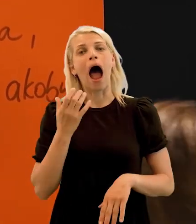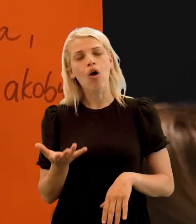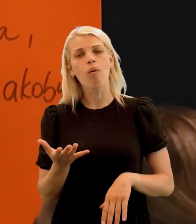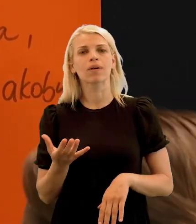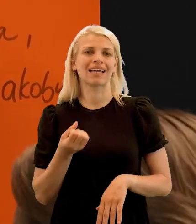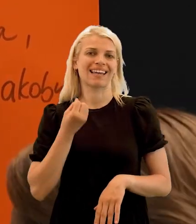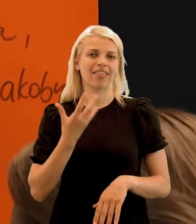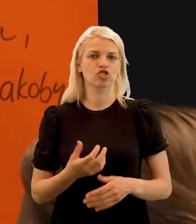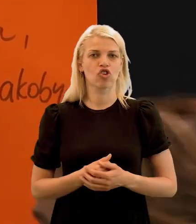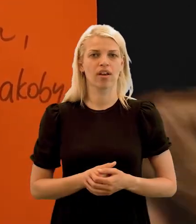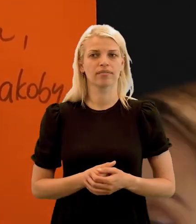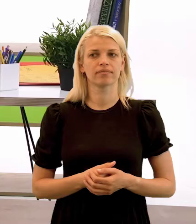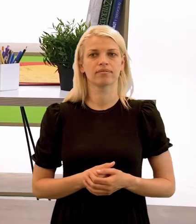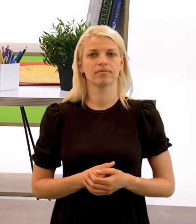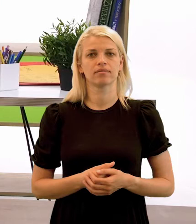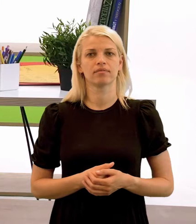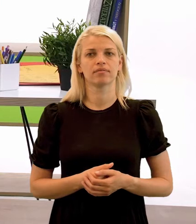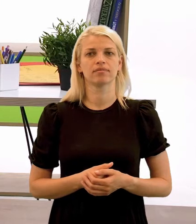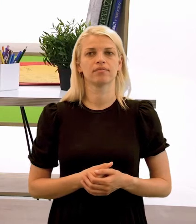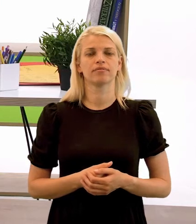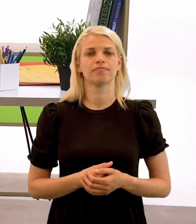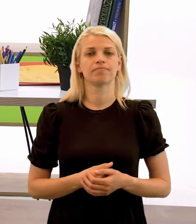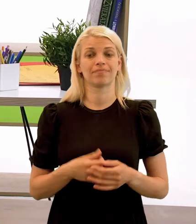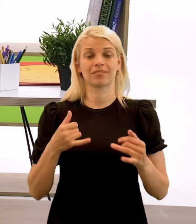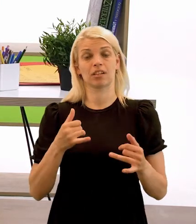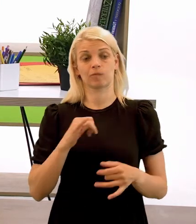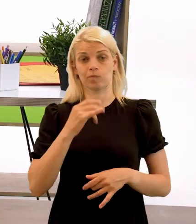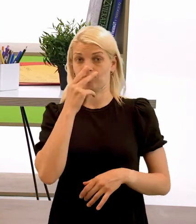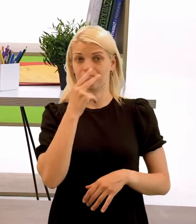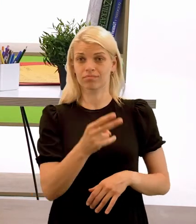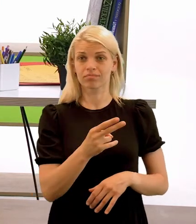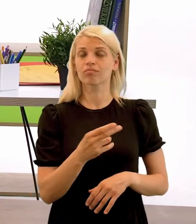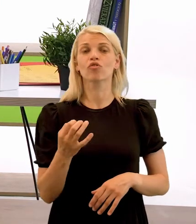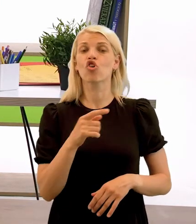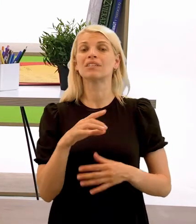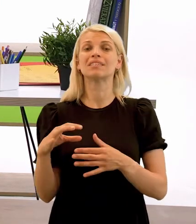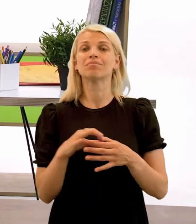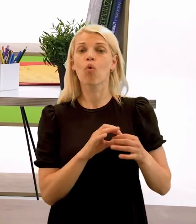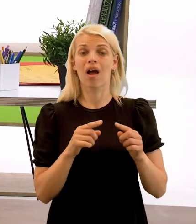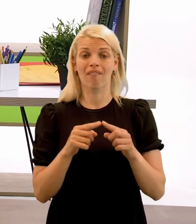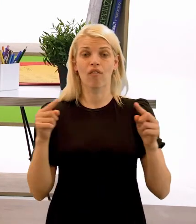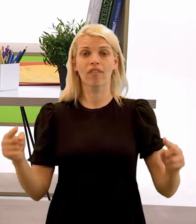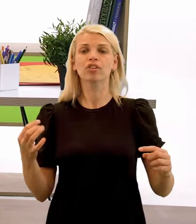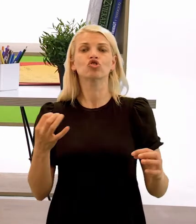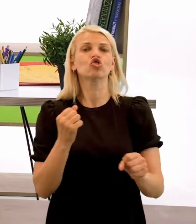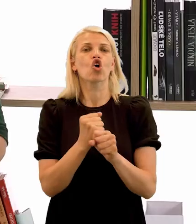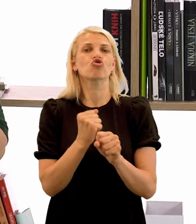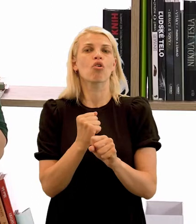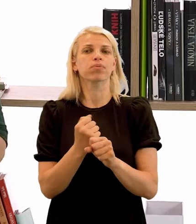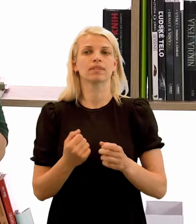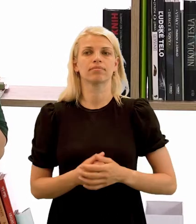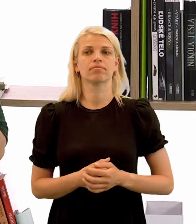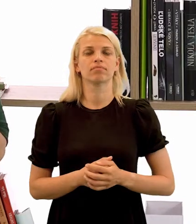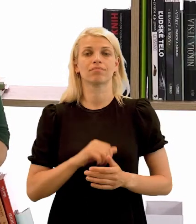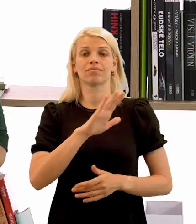akoby, keďže. Poďme sa pozrieť na to, čo tá spojka vo vete vlastne robí.